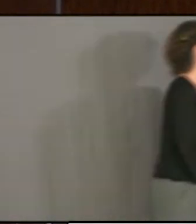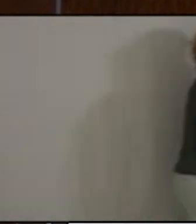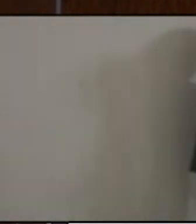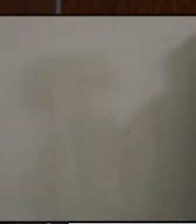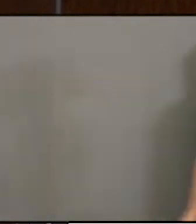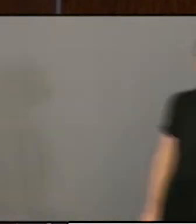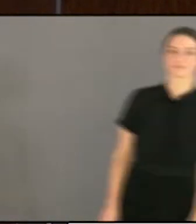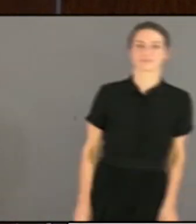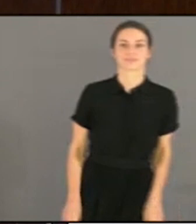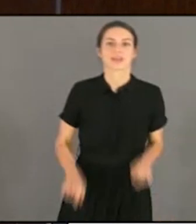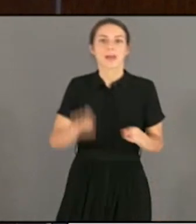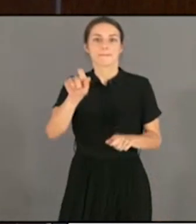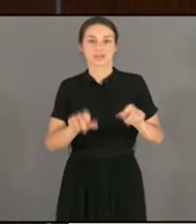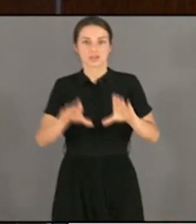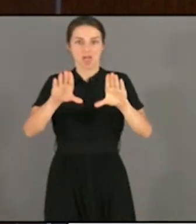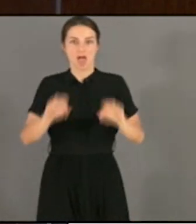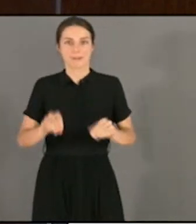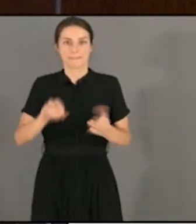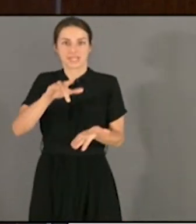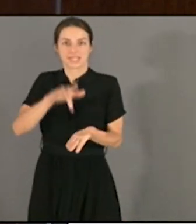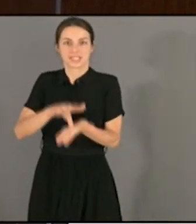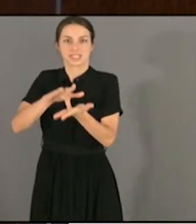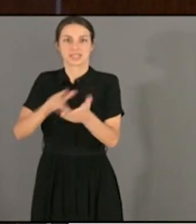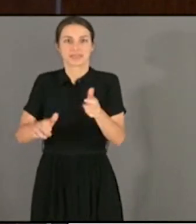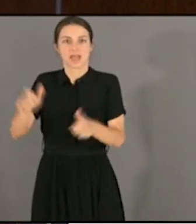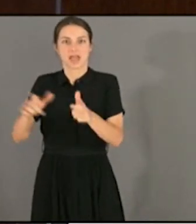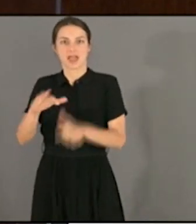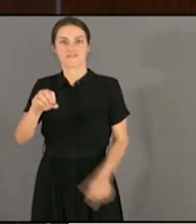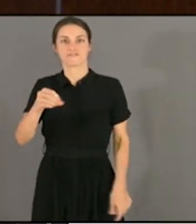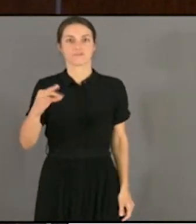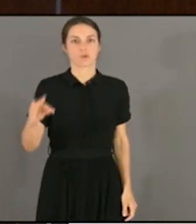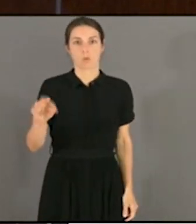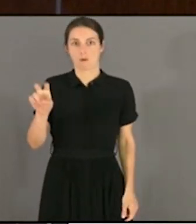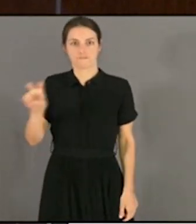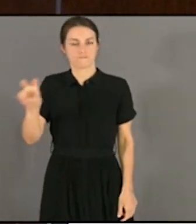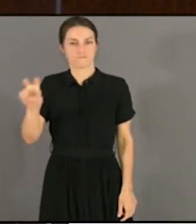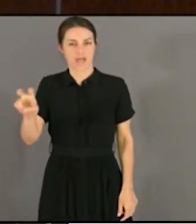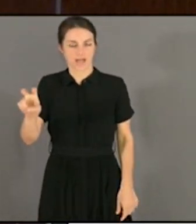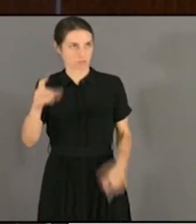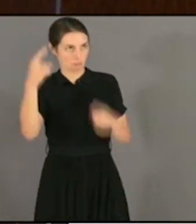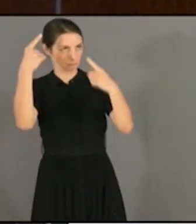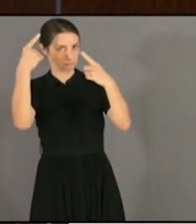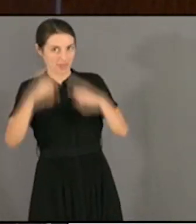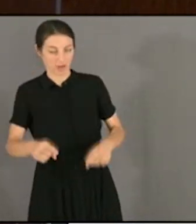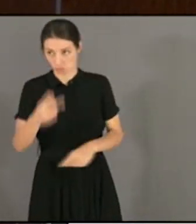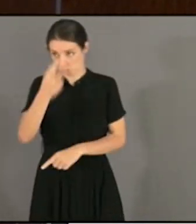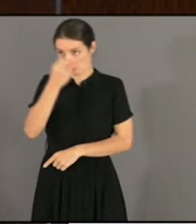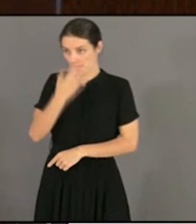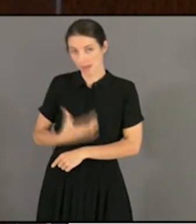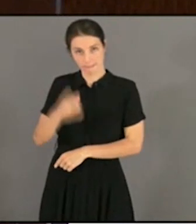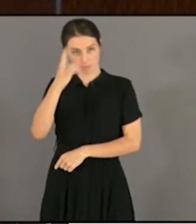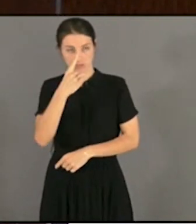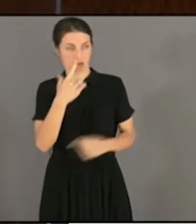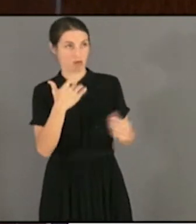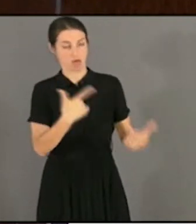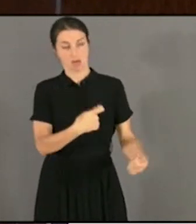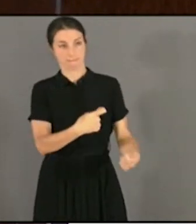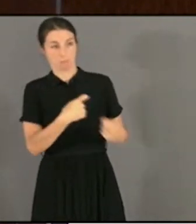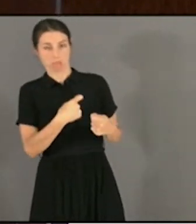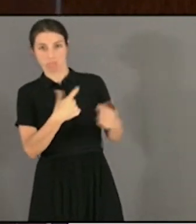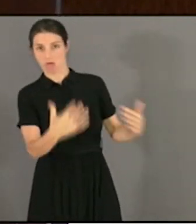je les comprends et je les soutiens, face à ce qui constitue une véritable menace. Bon, il y a aussi la